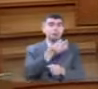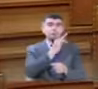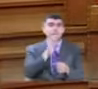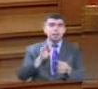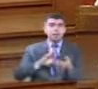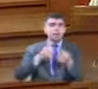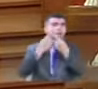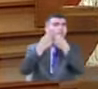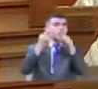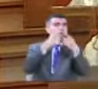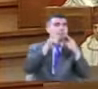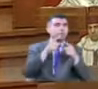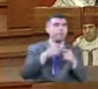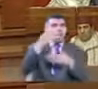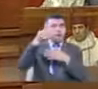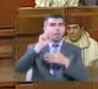آخره،